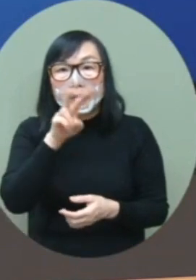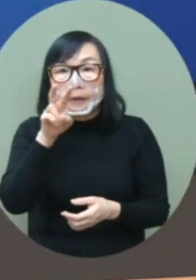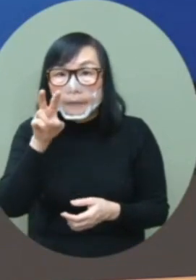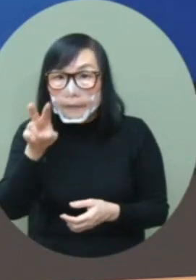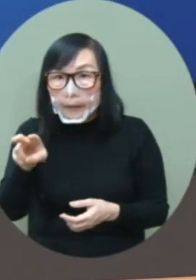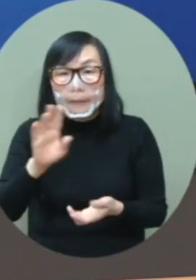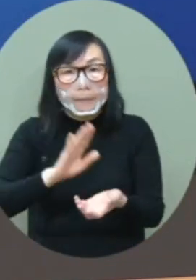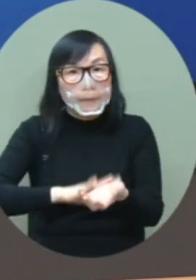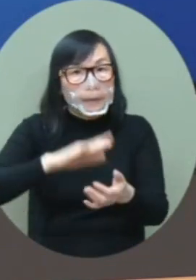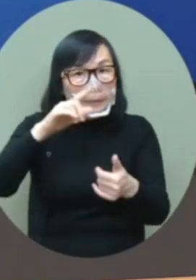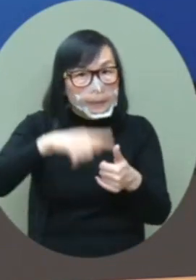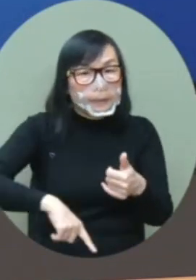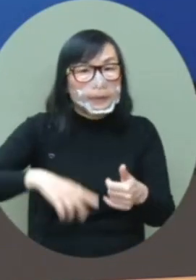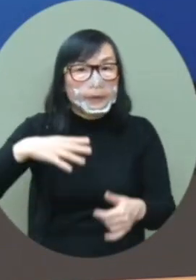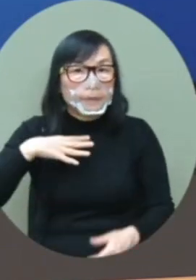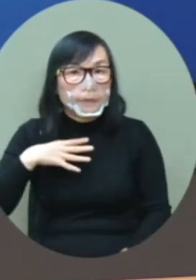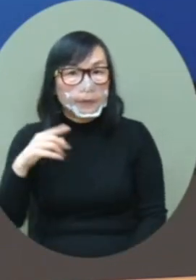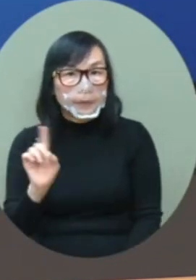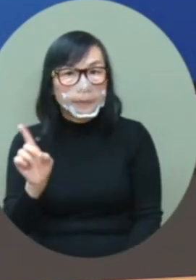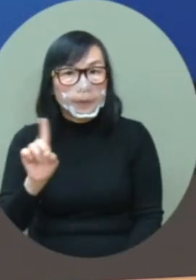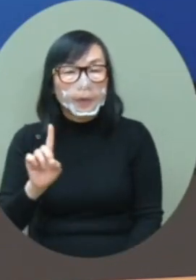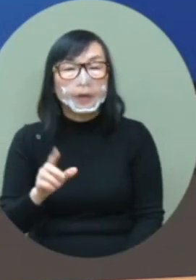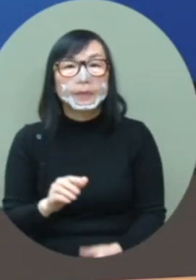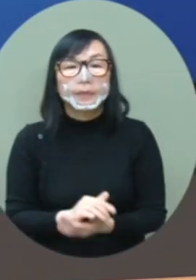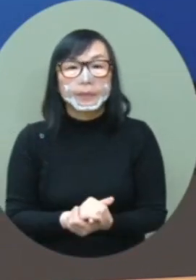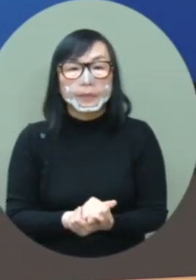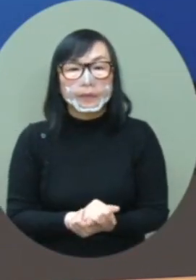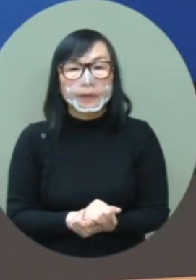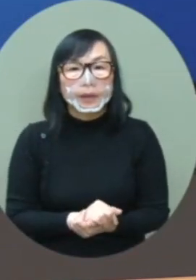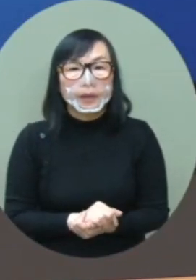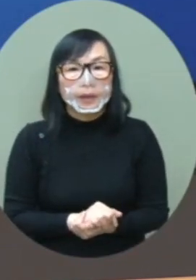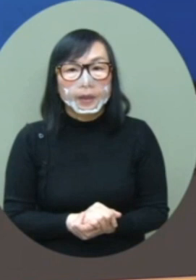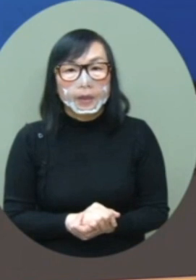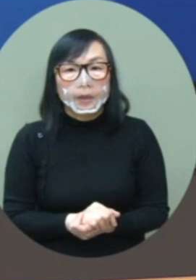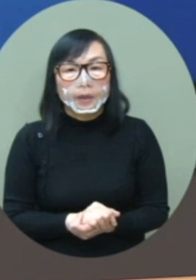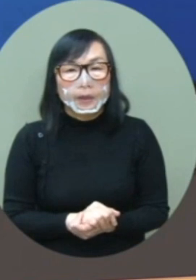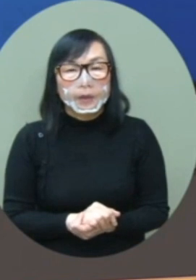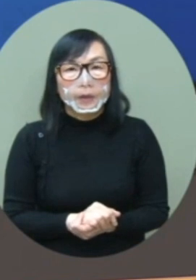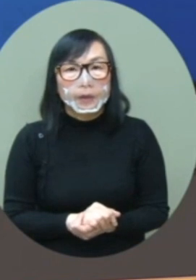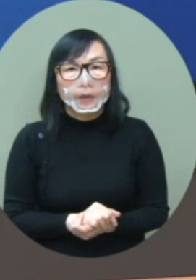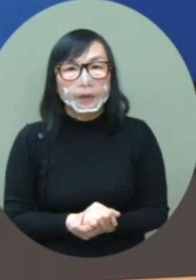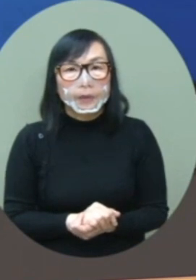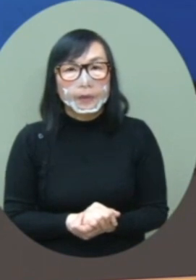個病人嗰個情況啦。即係講緊，如果係佢可能係